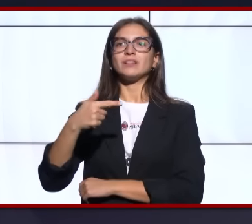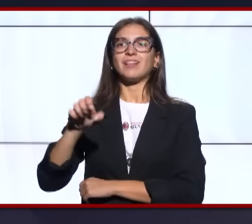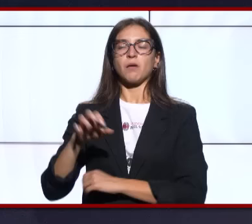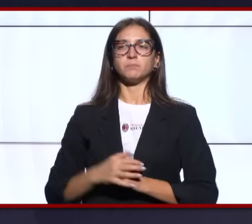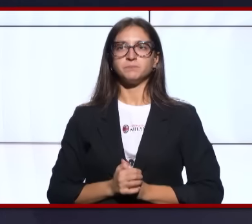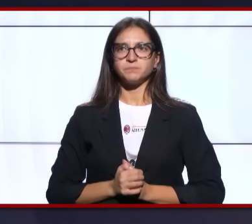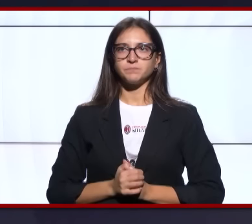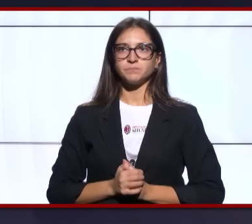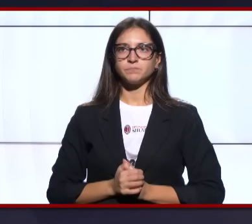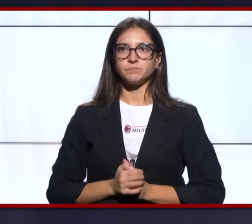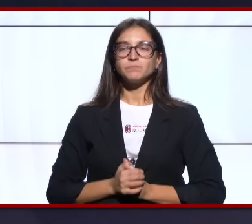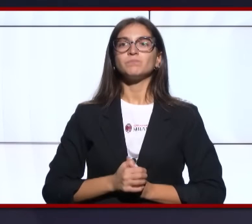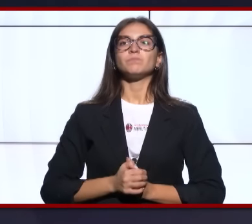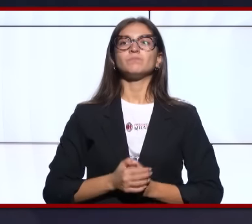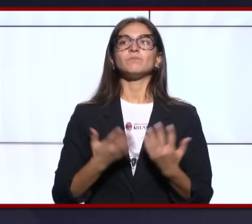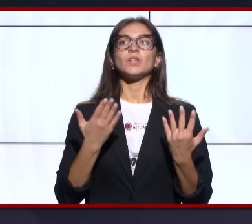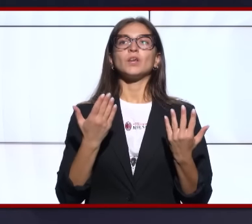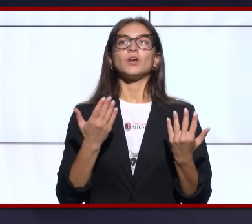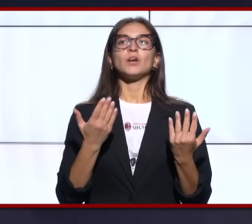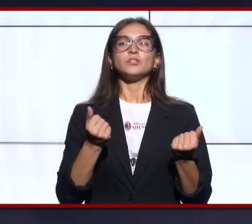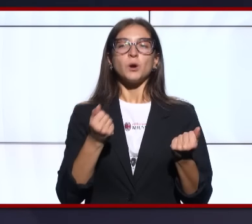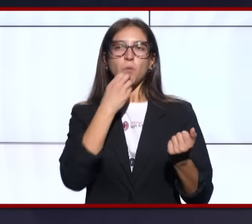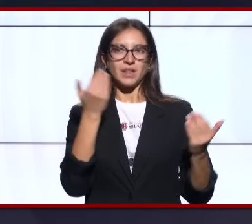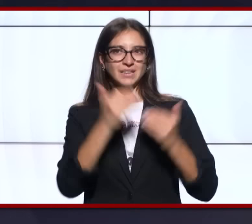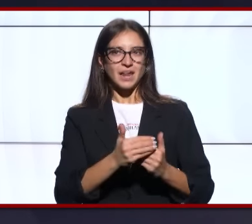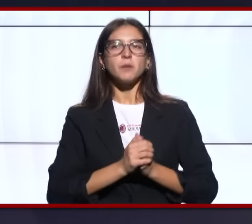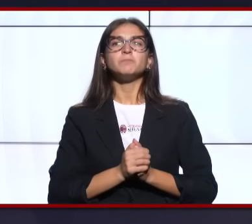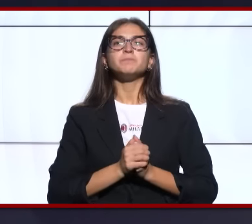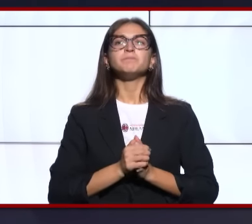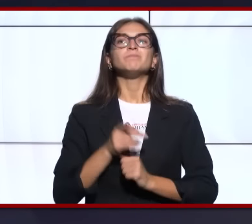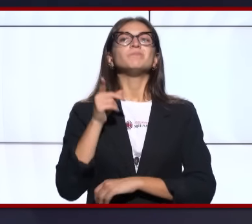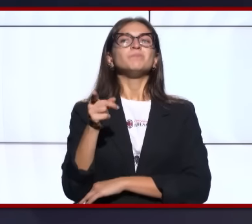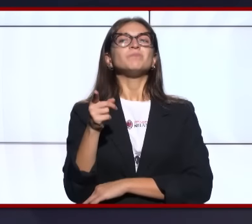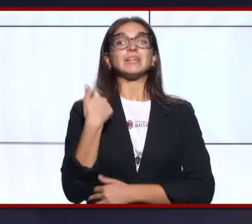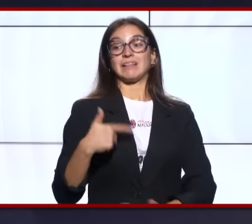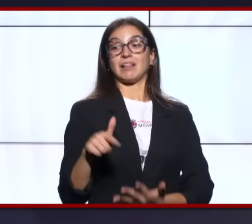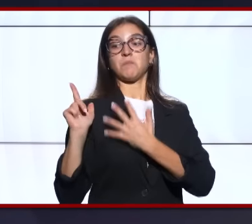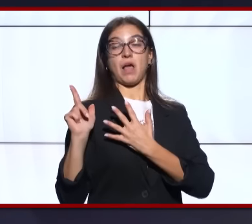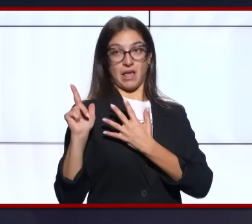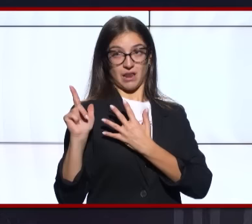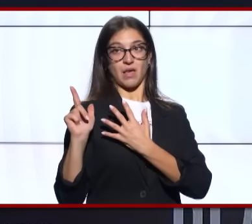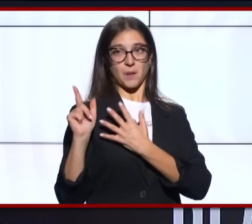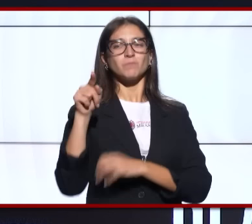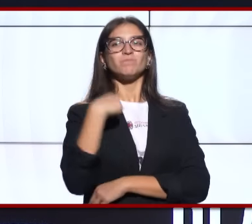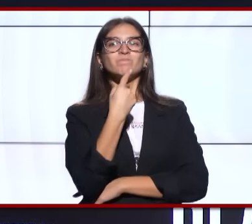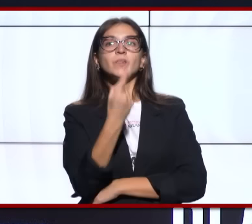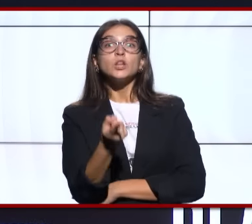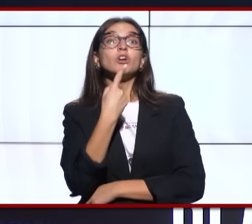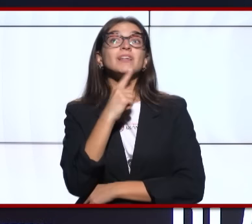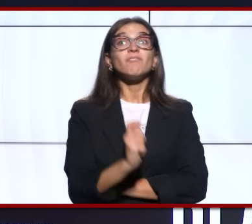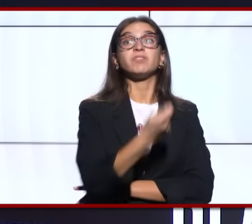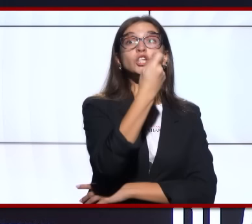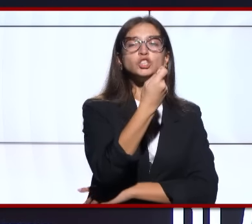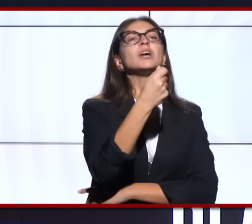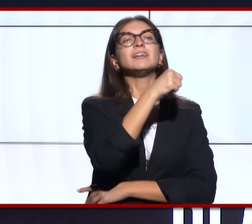area Ciao Paolo Conte la settimana scorsa ha detto che chi vince chi ha vinto sa che cosa serve